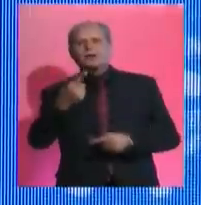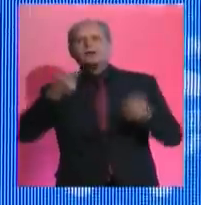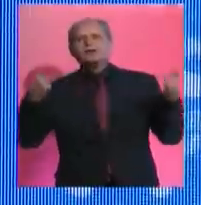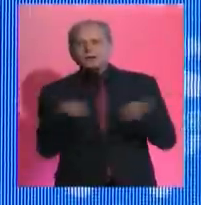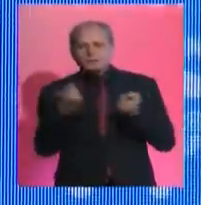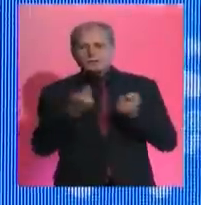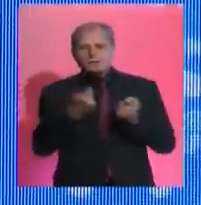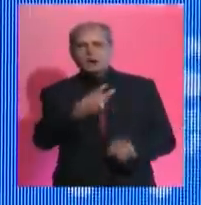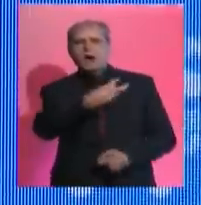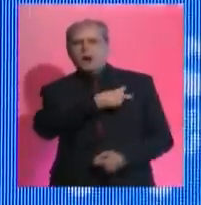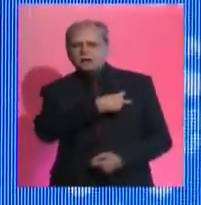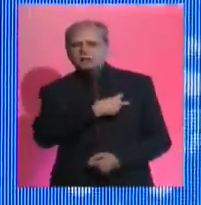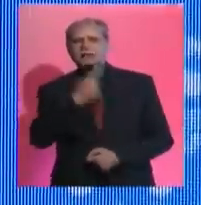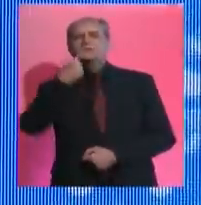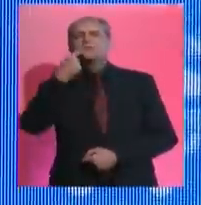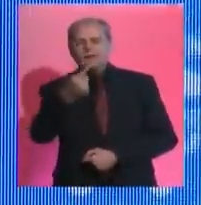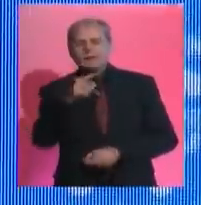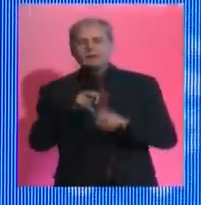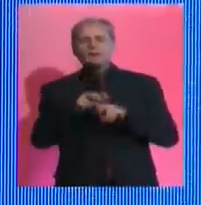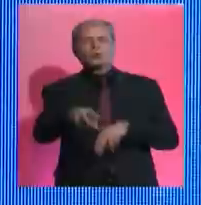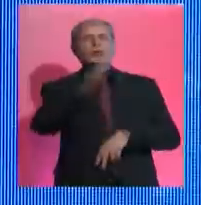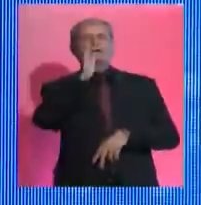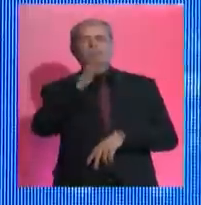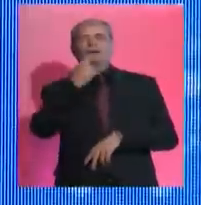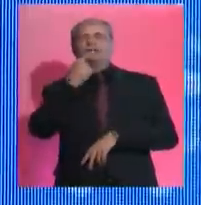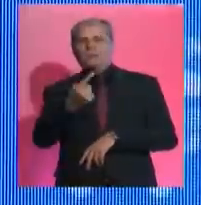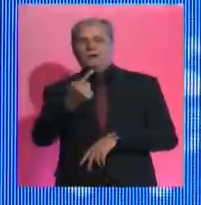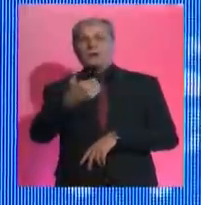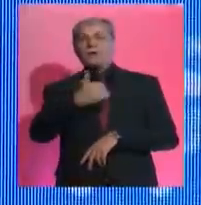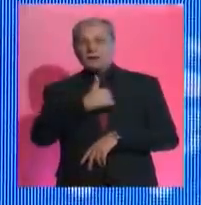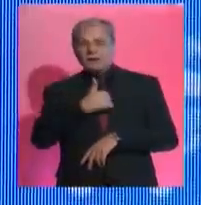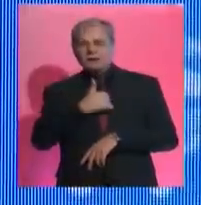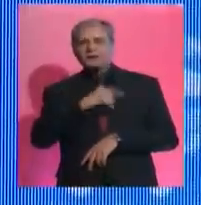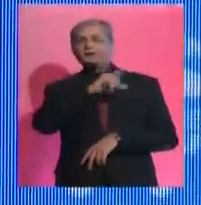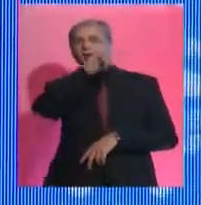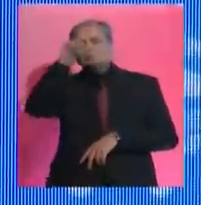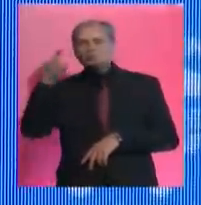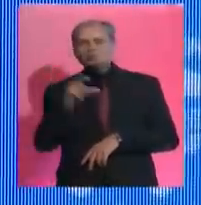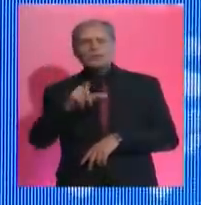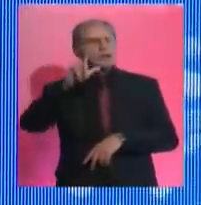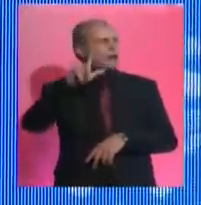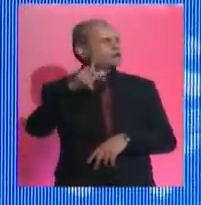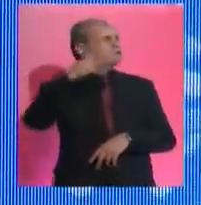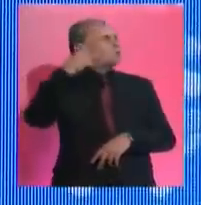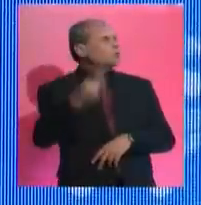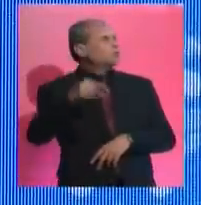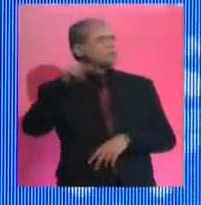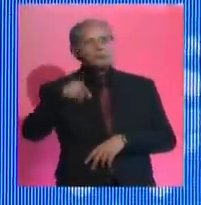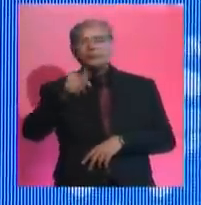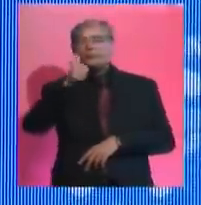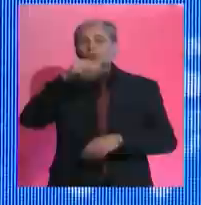aş herkes için iş diyerek yola çıkmaktır Ben Türkiye'nin ihtiyacı olan Ezgi'yi